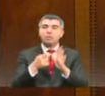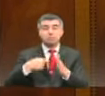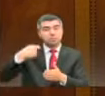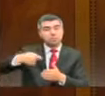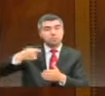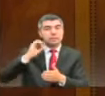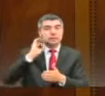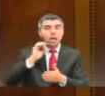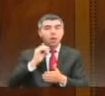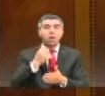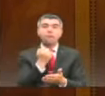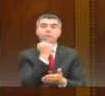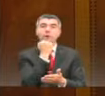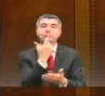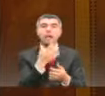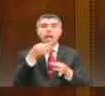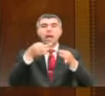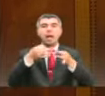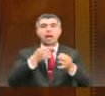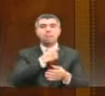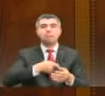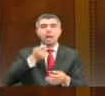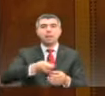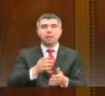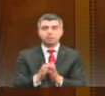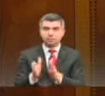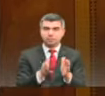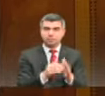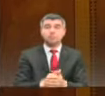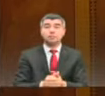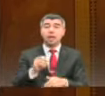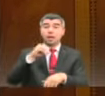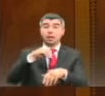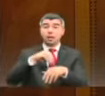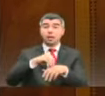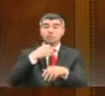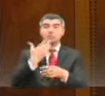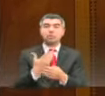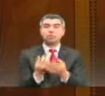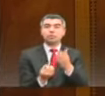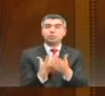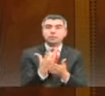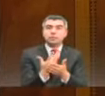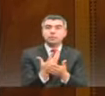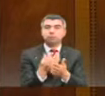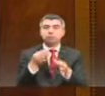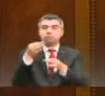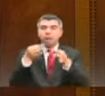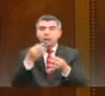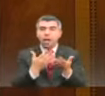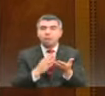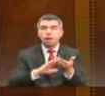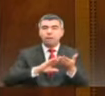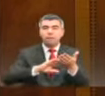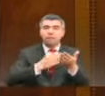عن الخطأ القضائي. ثالثاً تأهيل وتجويد المنظومة التشريعية الوطنية واستكمال